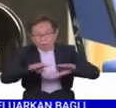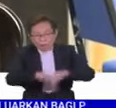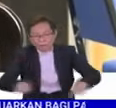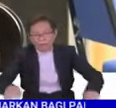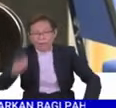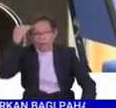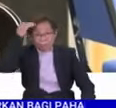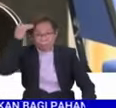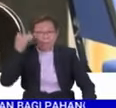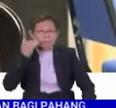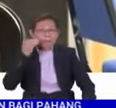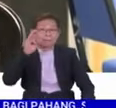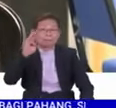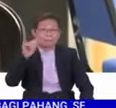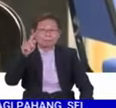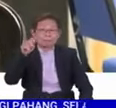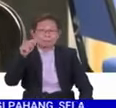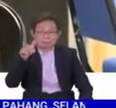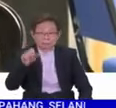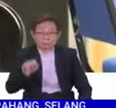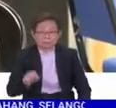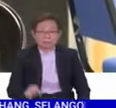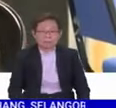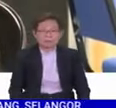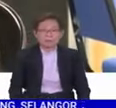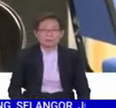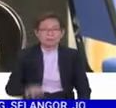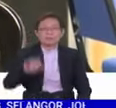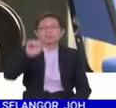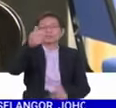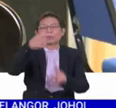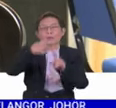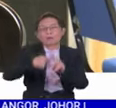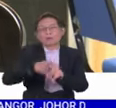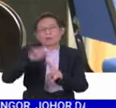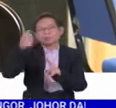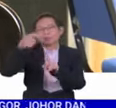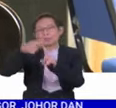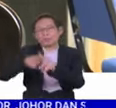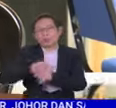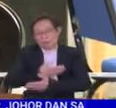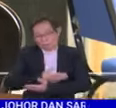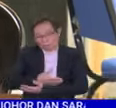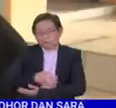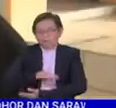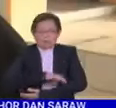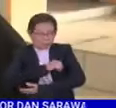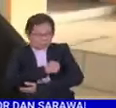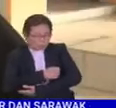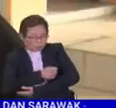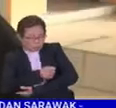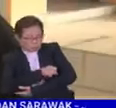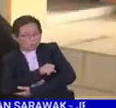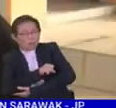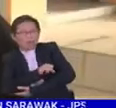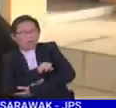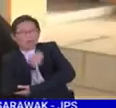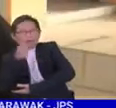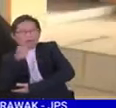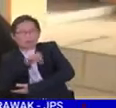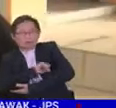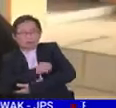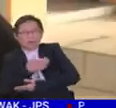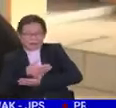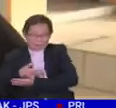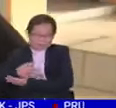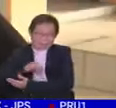Kepala Batas. Jadi time tu umur dia 10 bulan. Saya ambil dia lah dan saya menyusu dia lah. Jadi dia anak susuan